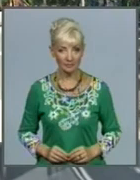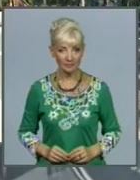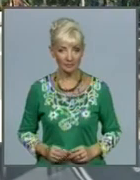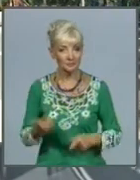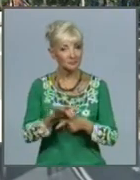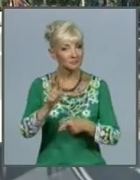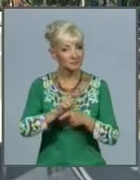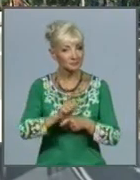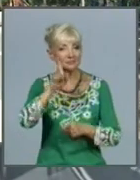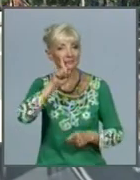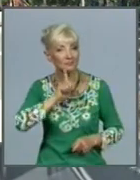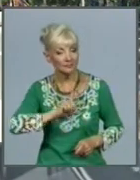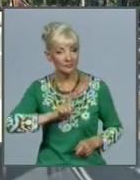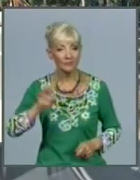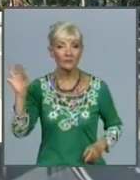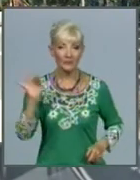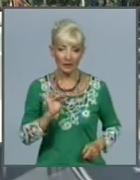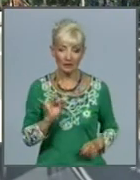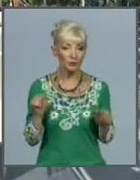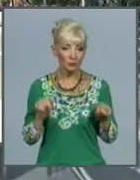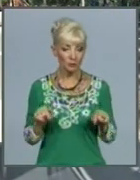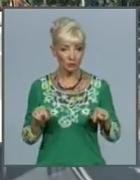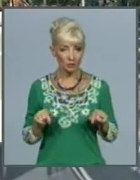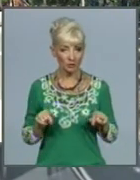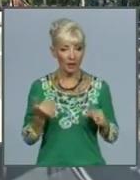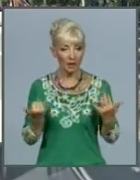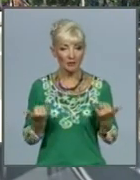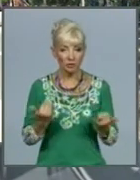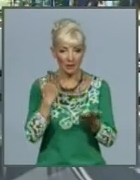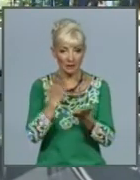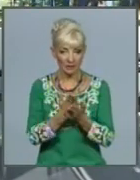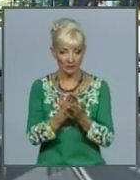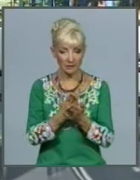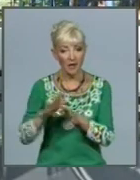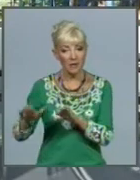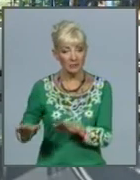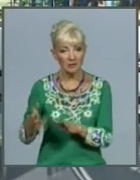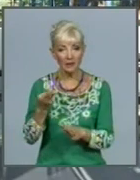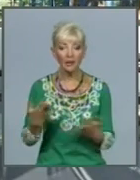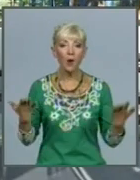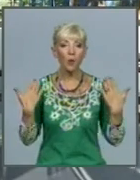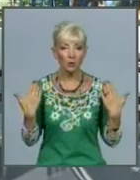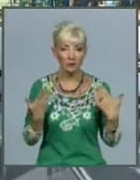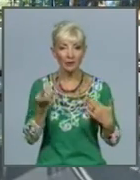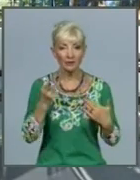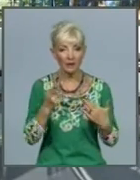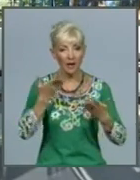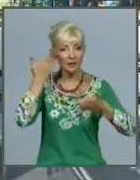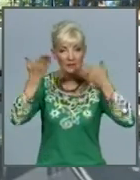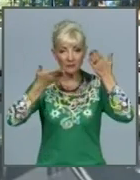максимально комфортно. Здесь сейчас есть зоны для отдыха, для развлечений, для